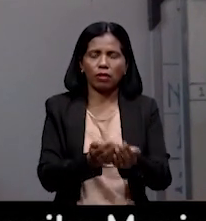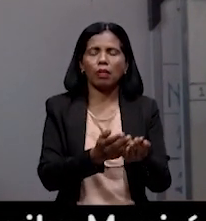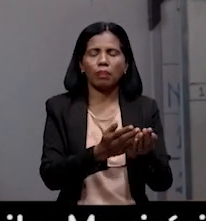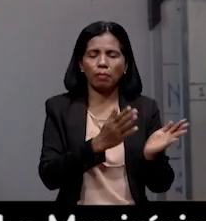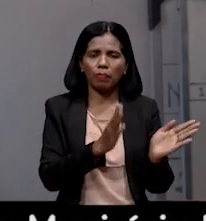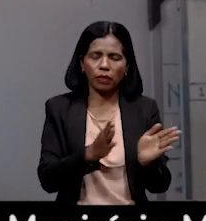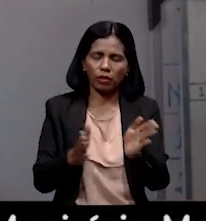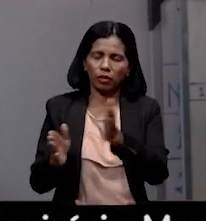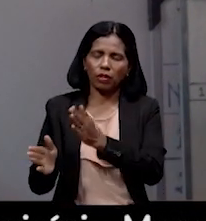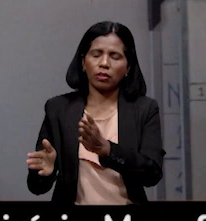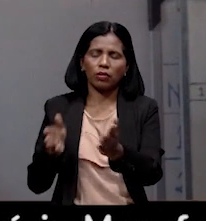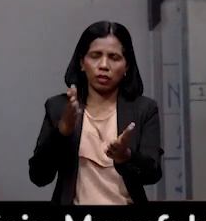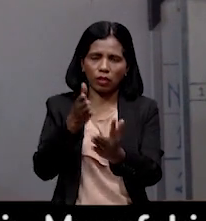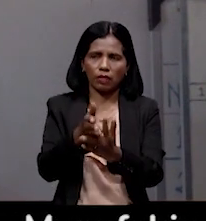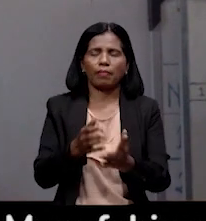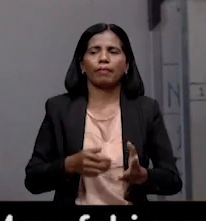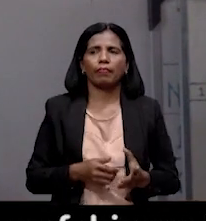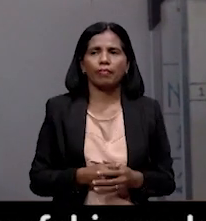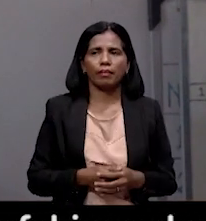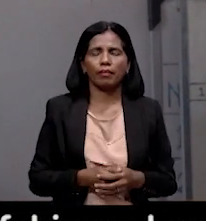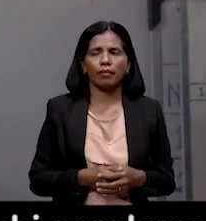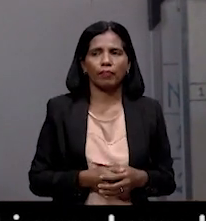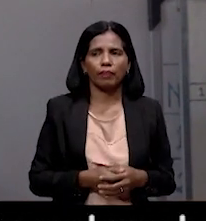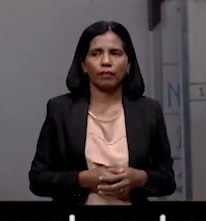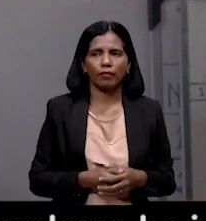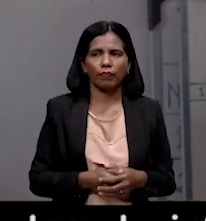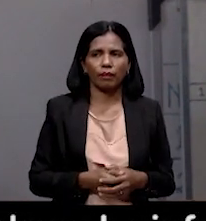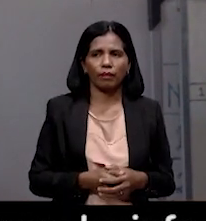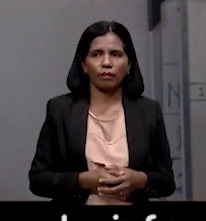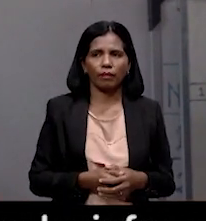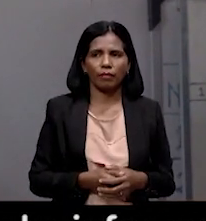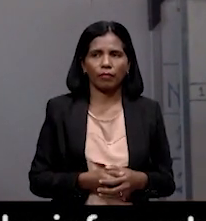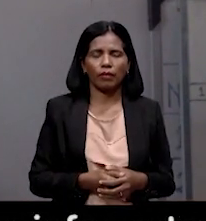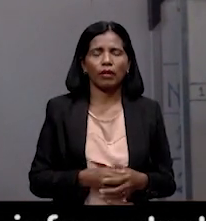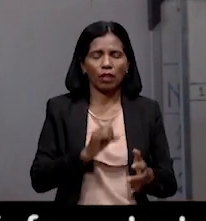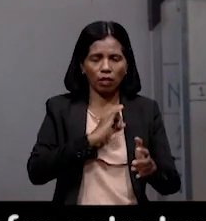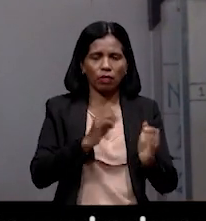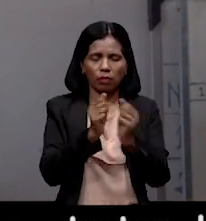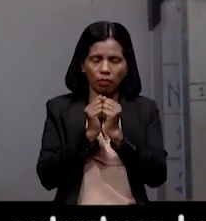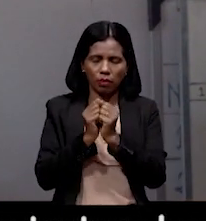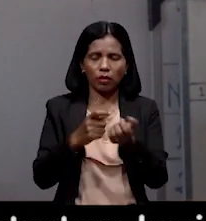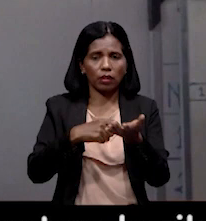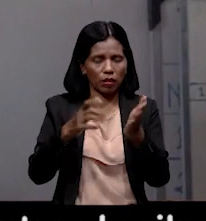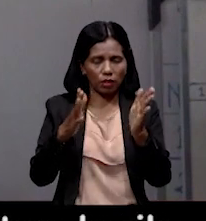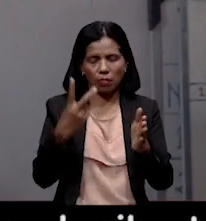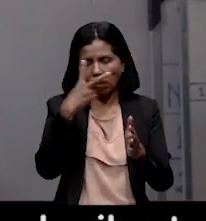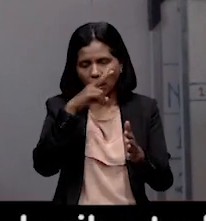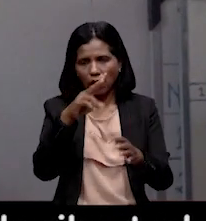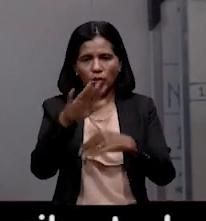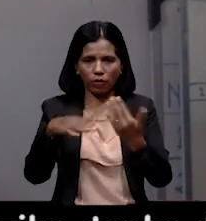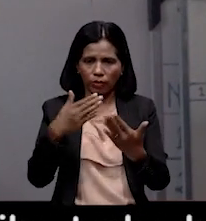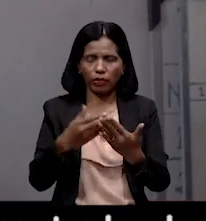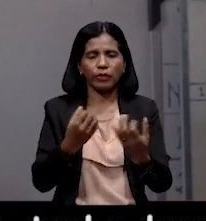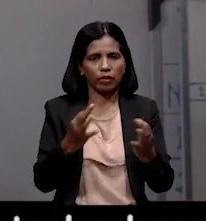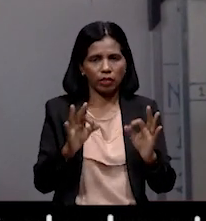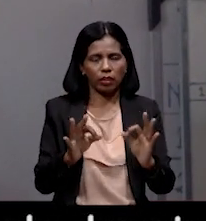tamane antau kose ne iha. No hau hamutuk ho teknik sih ame observer di reta ho tu iha